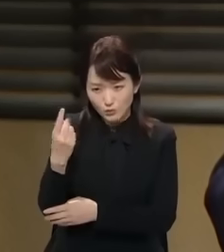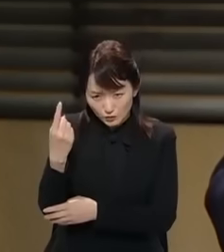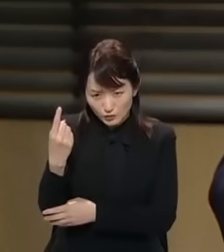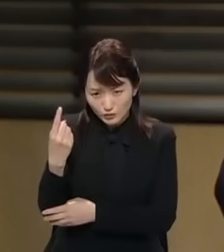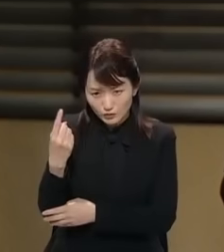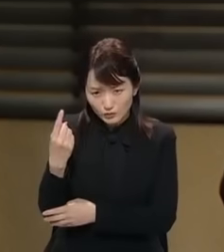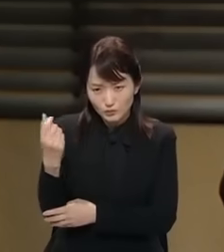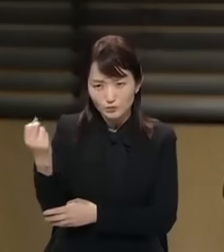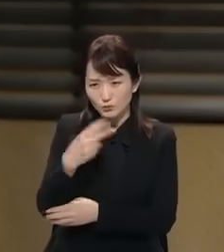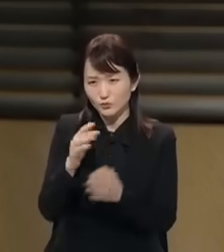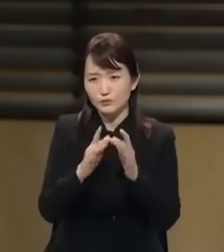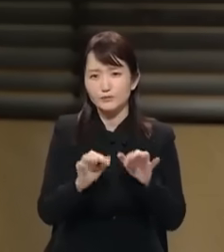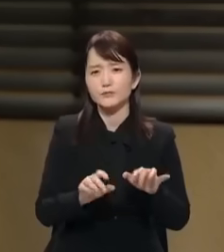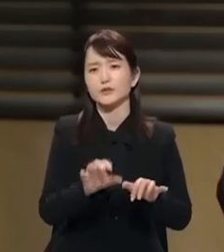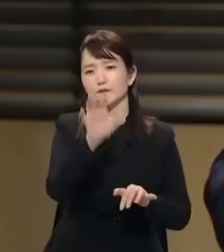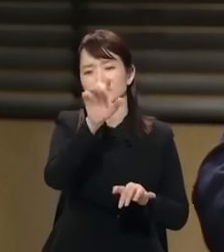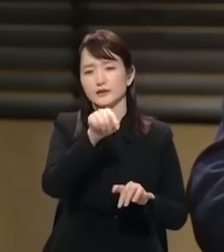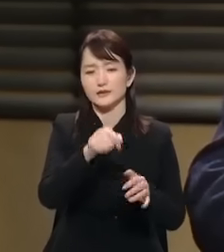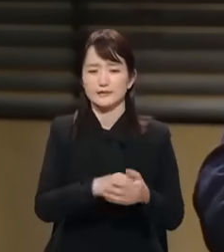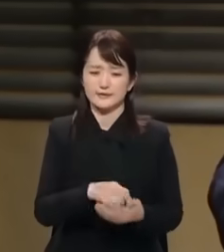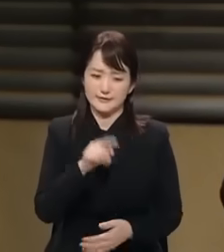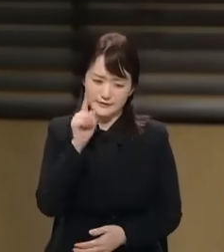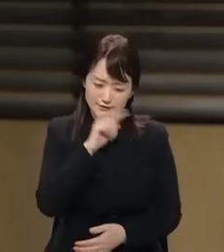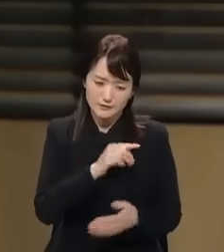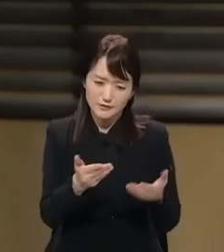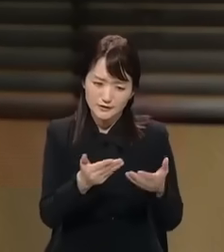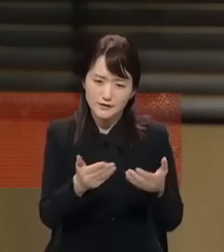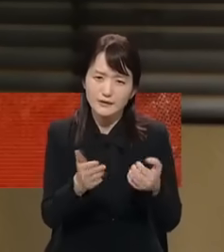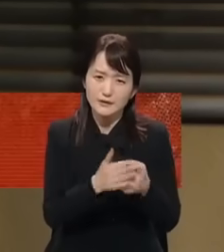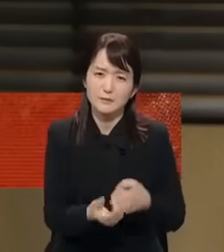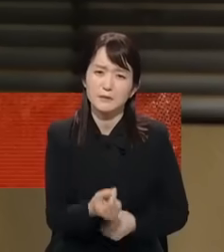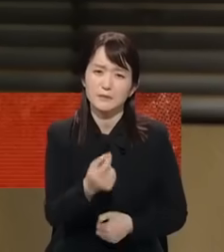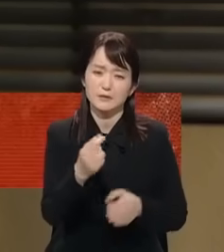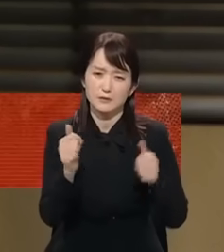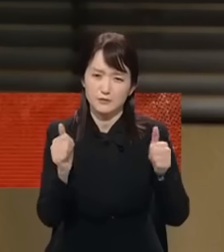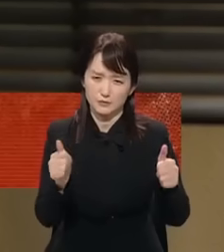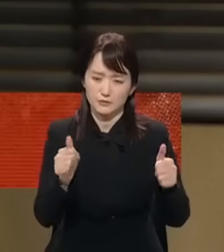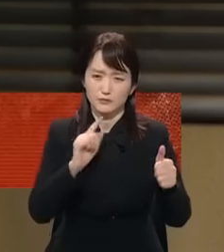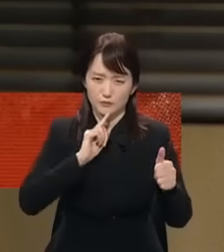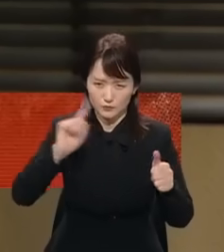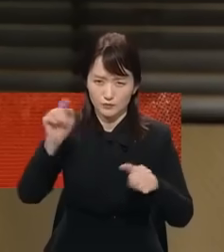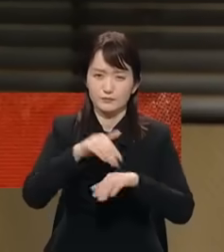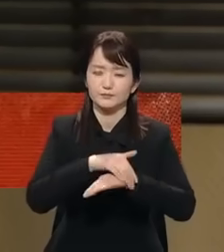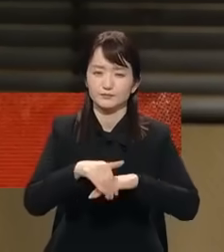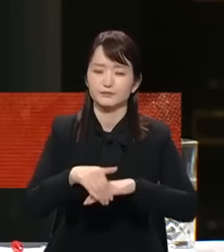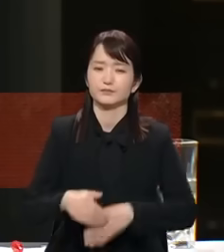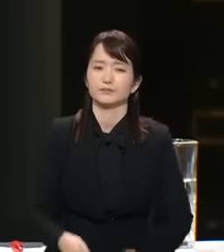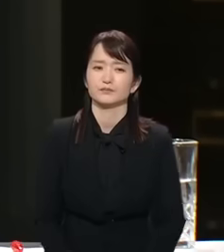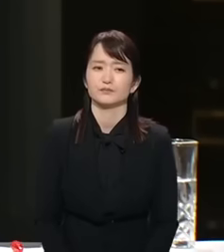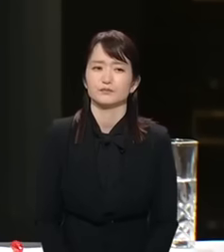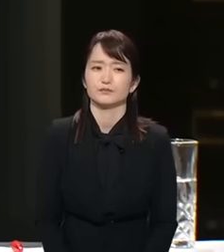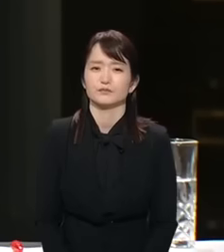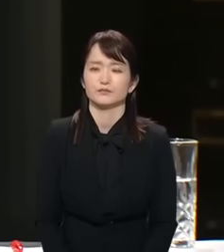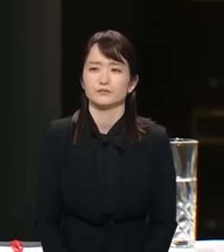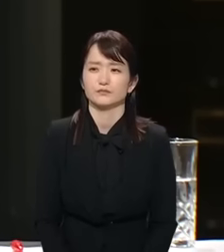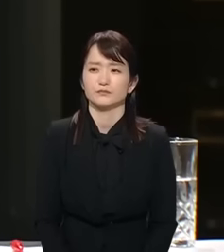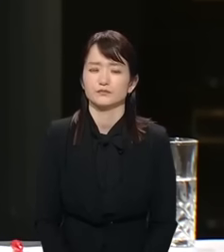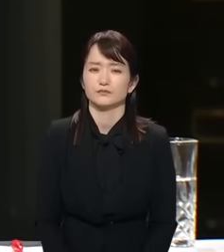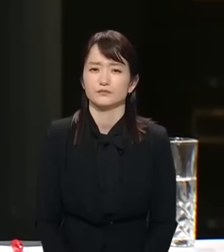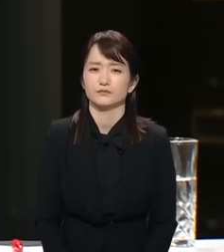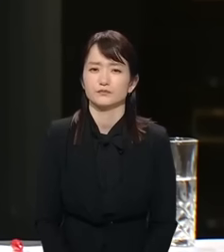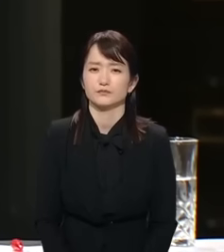보인다라고 소사스 주장하면서 가능한 빨리 법적 대응을 하겠다라고 밝혔습니다 예 자 반면 말이죠 박